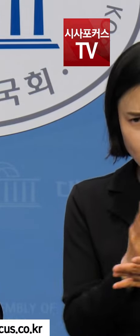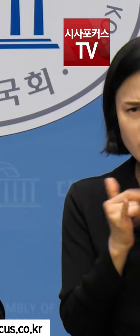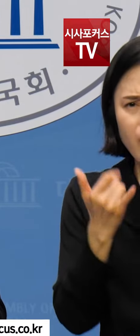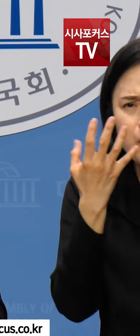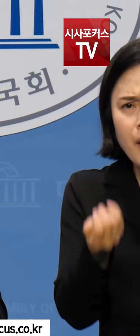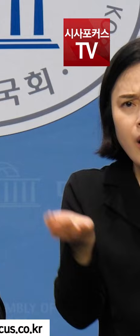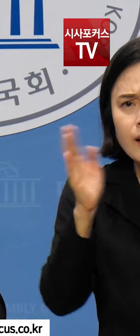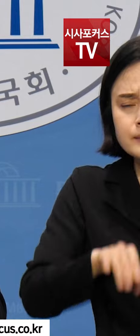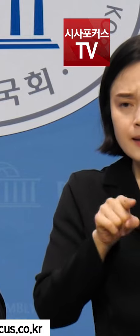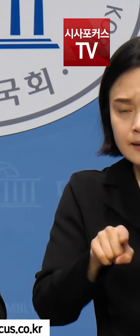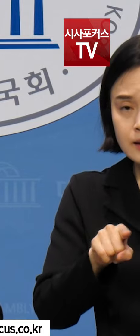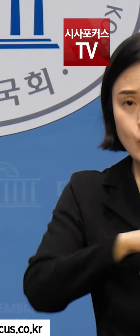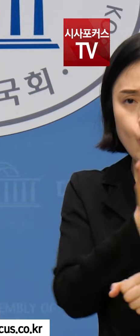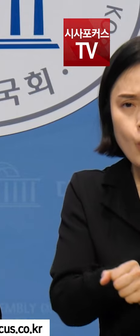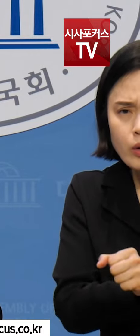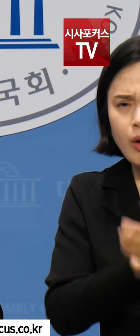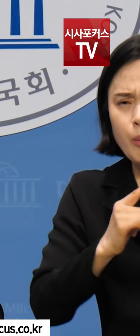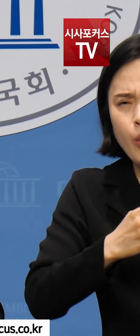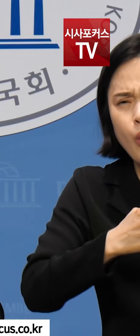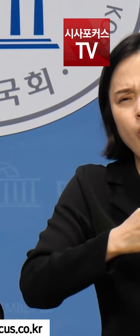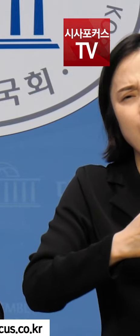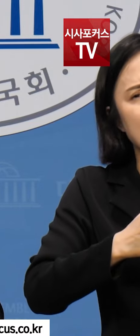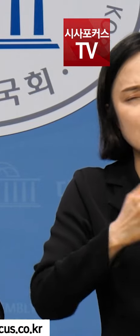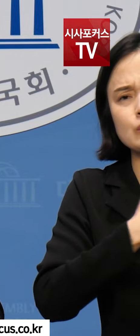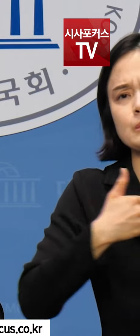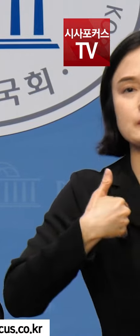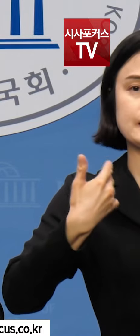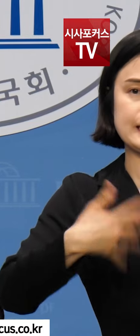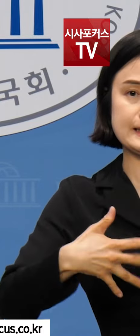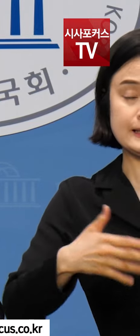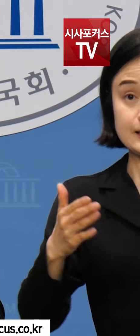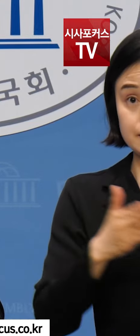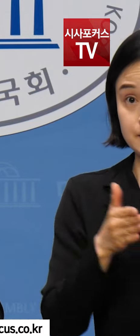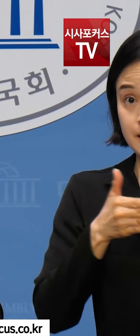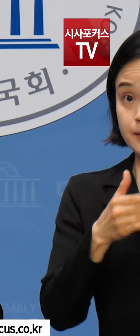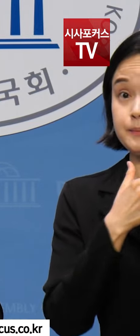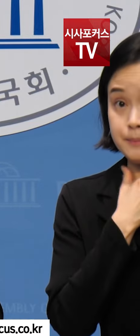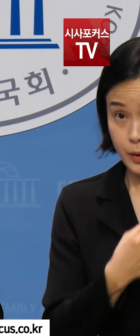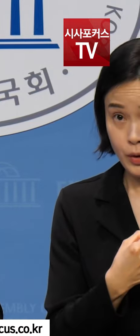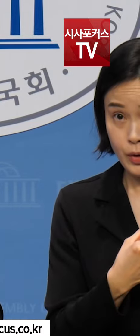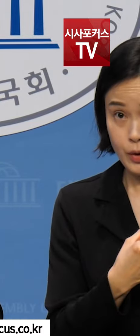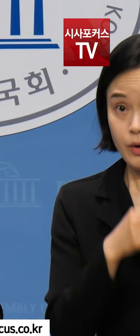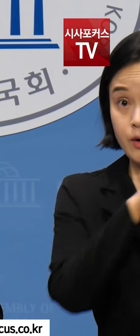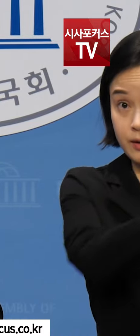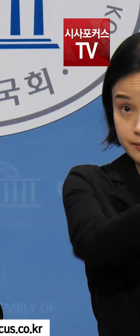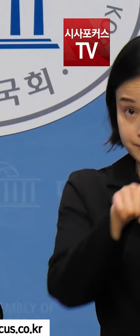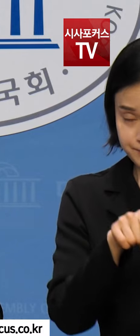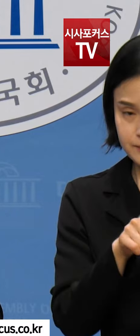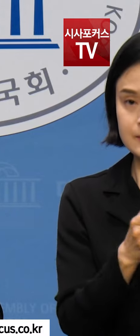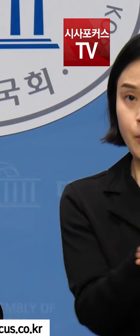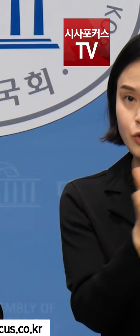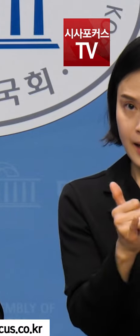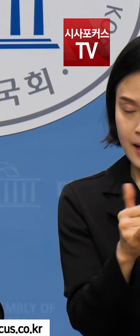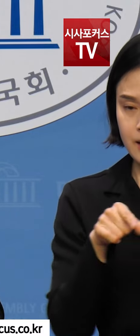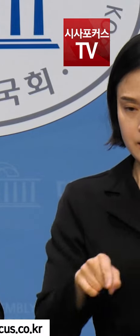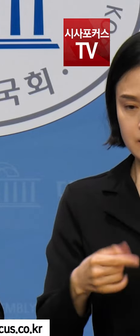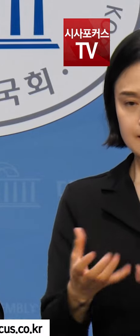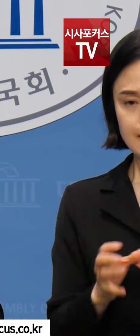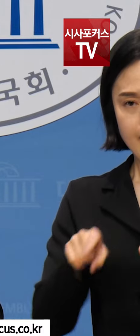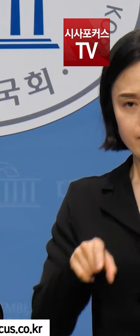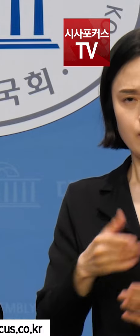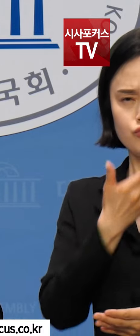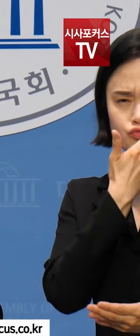그래서 제안합니다. 원외 위원장들을 당 사무국과 정책국의 주요 보직에 과감하게 기용하고